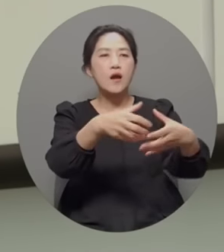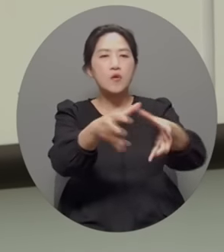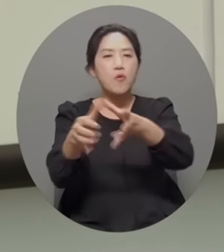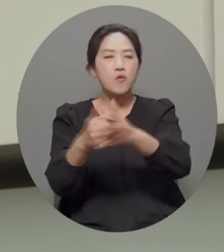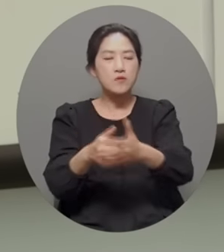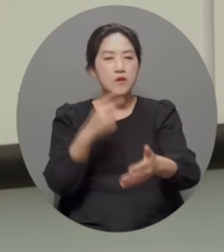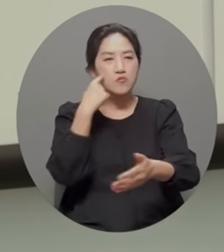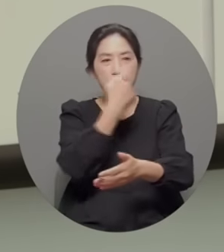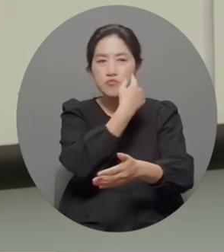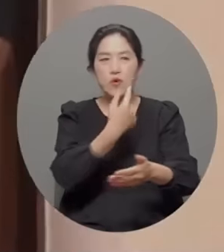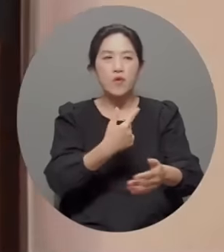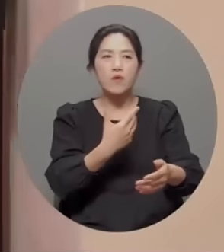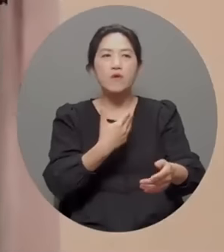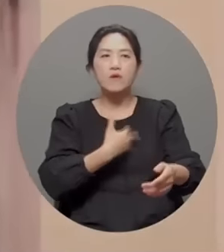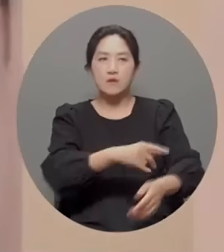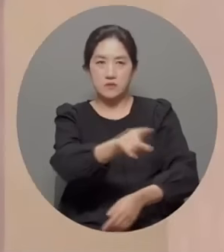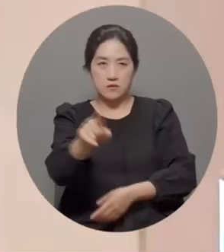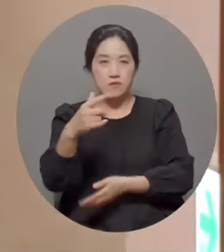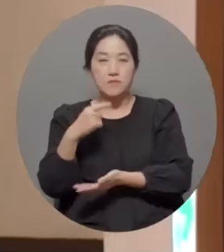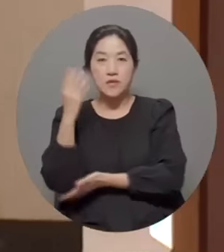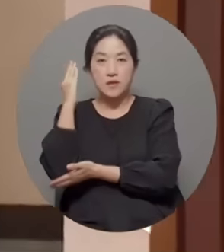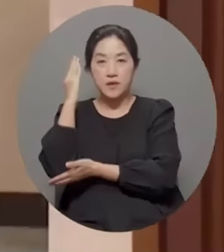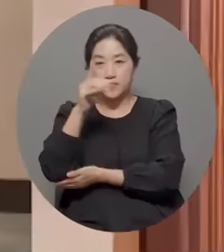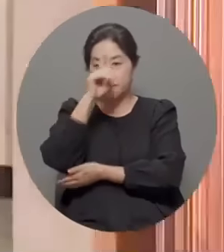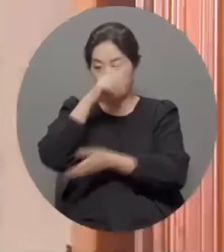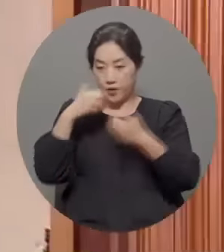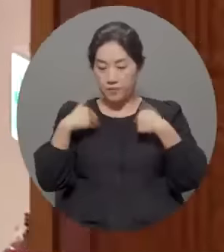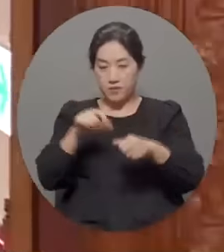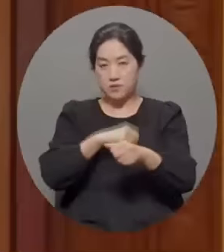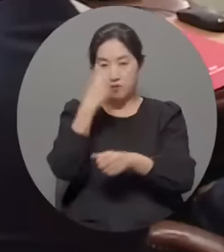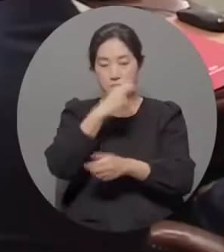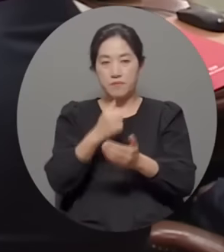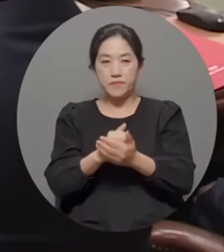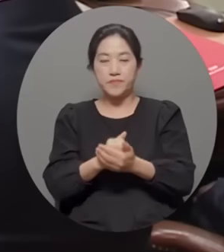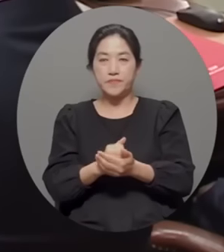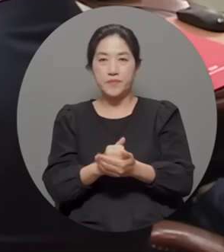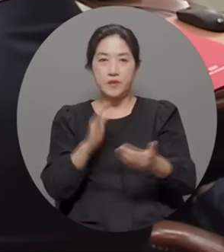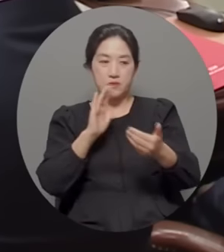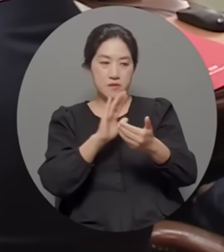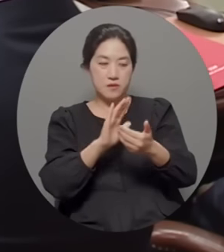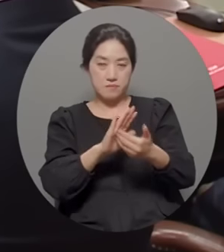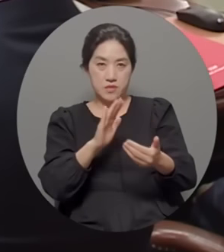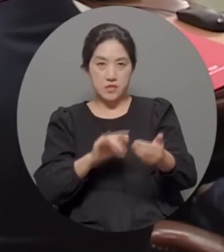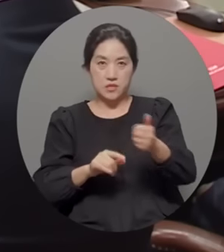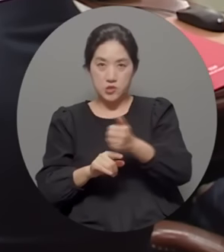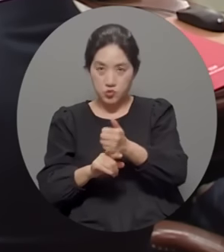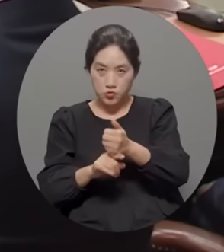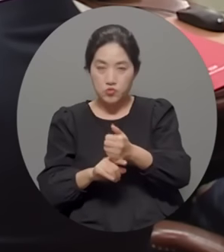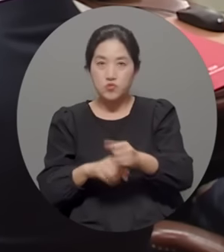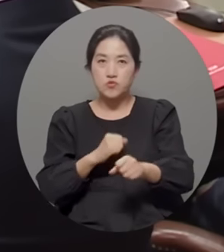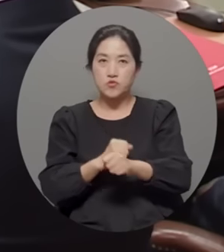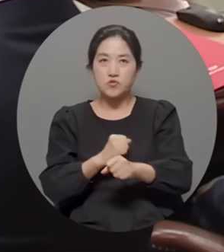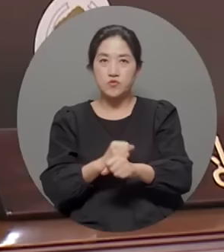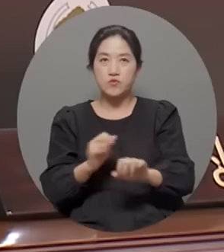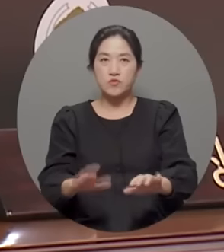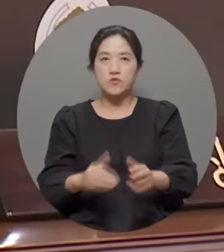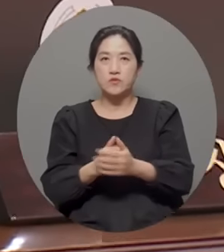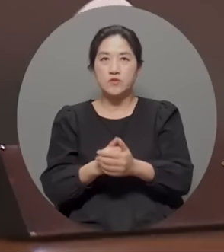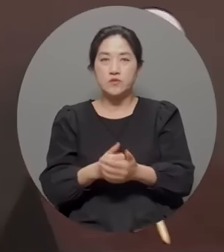부분이라고만 답했습니다. 정부는 특검 불가 이유를 주체만 바꿔 여러 차례 반복하기도